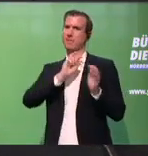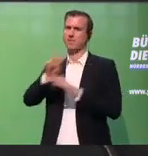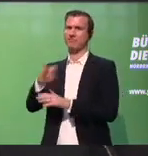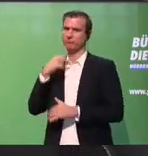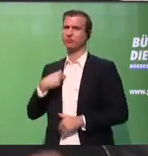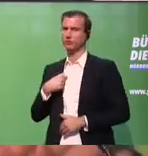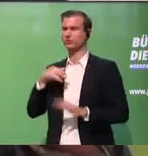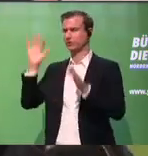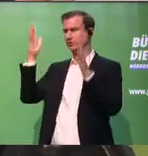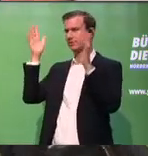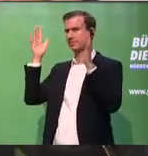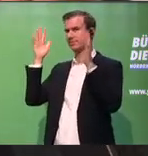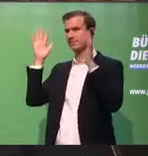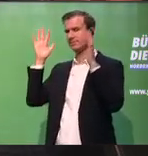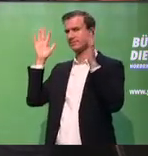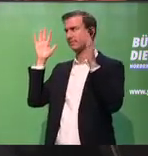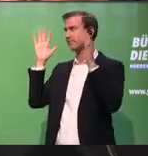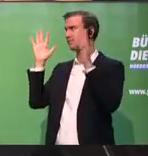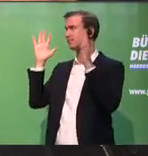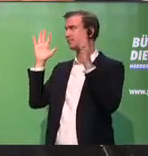Freunde.